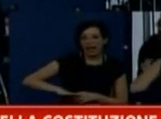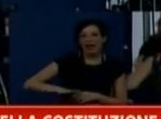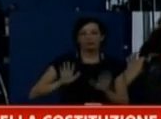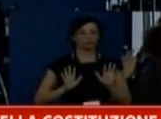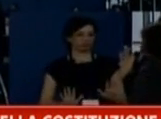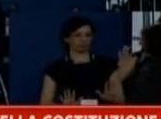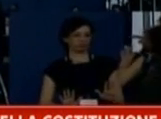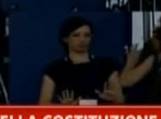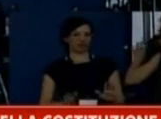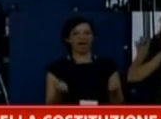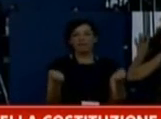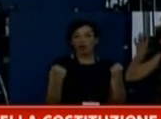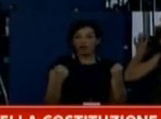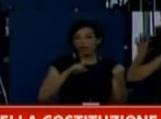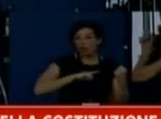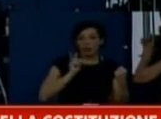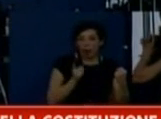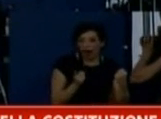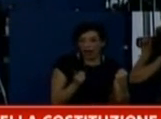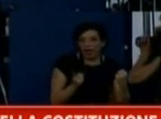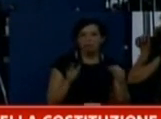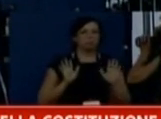siamo moderati.